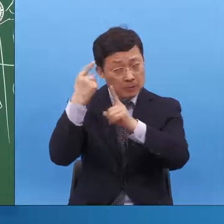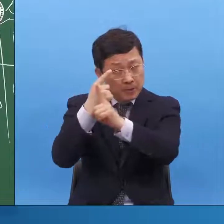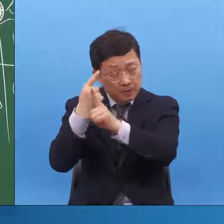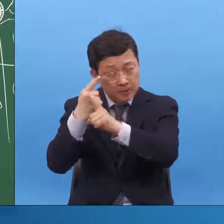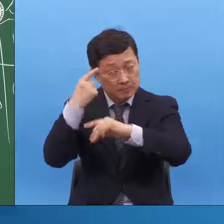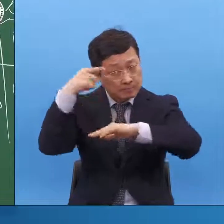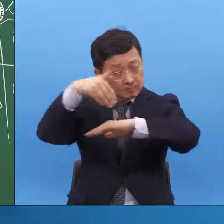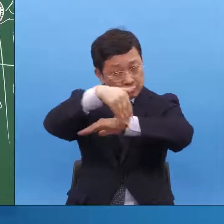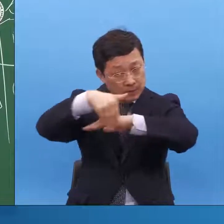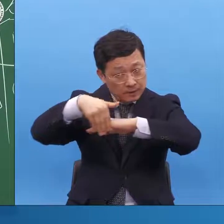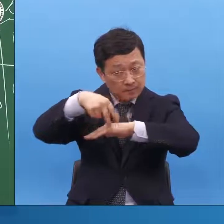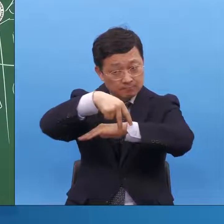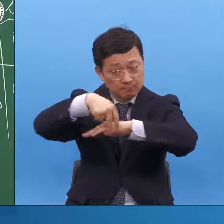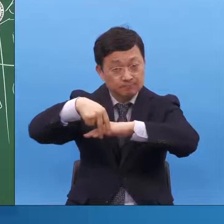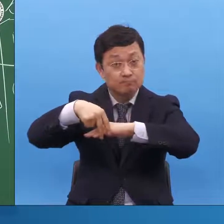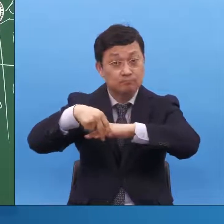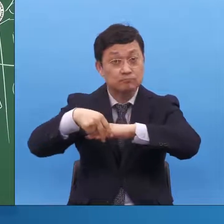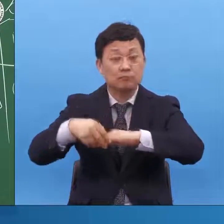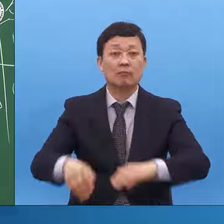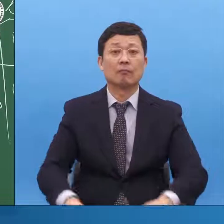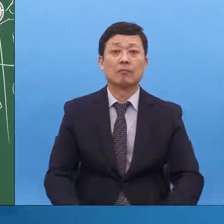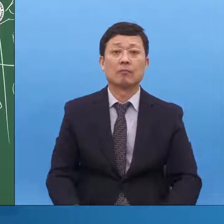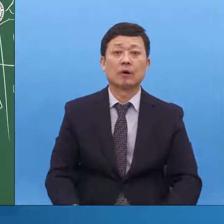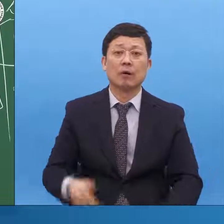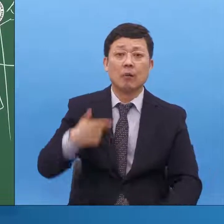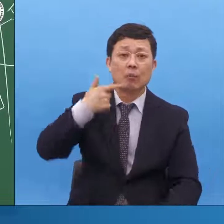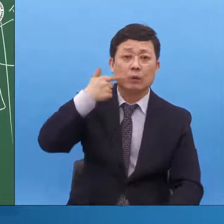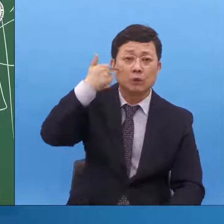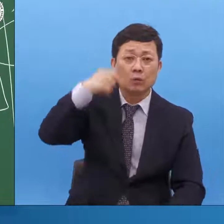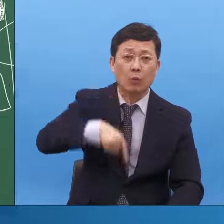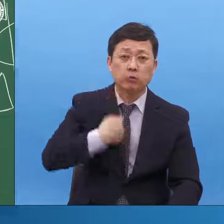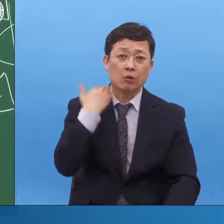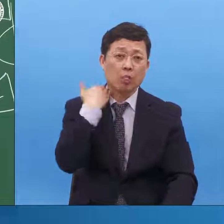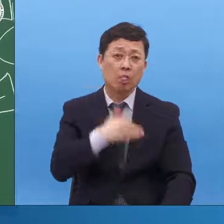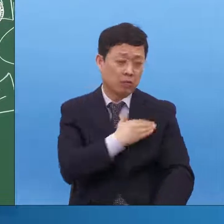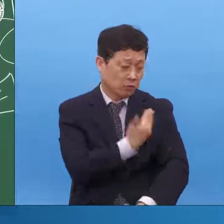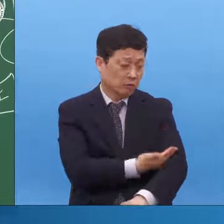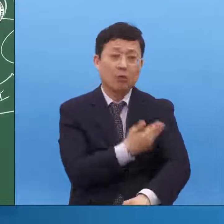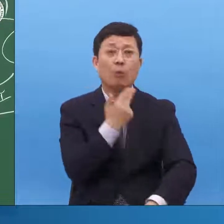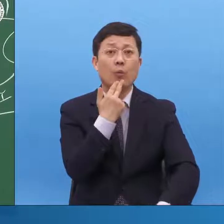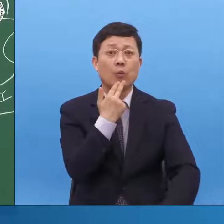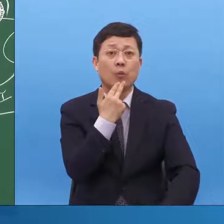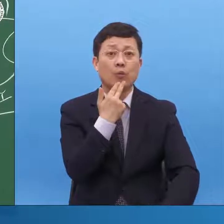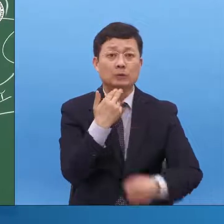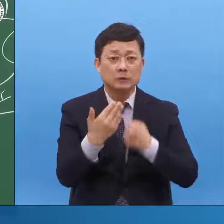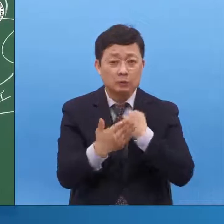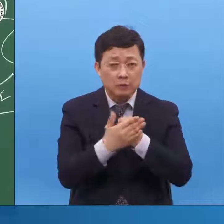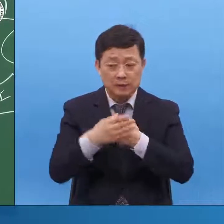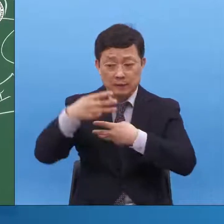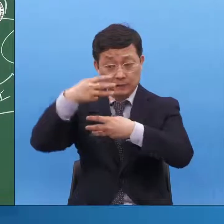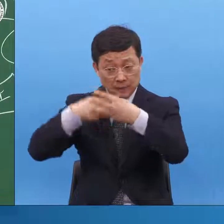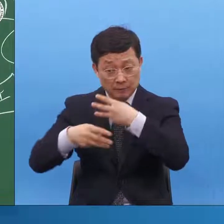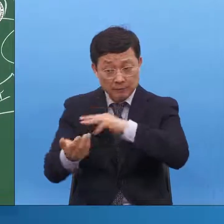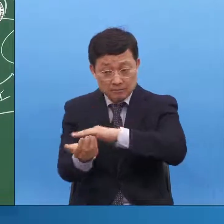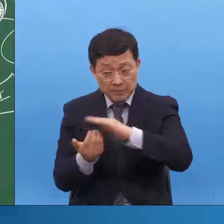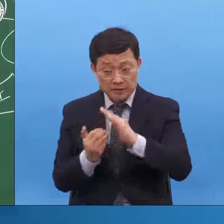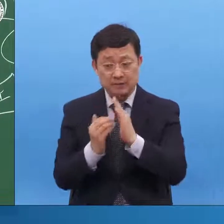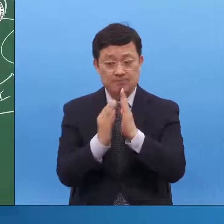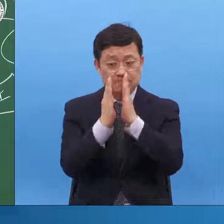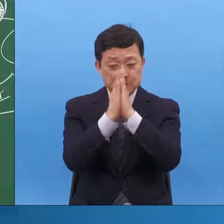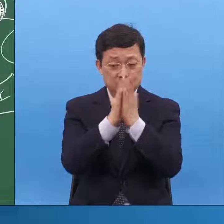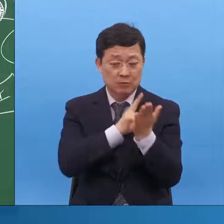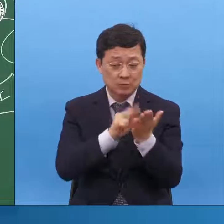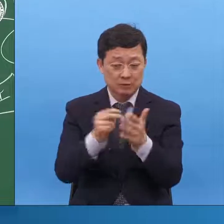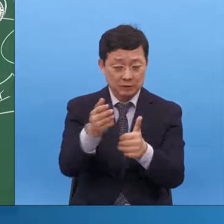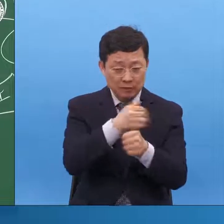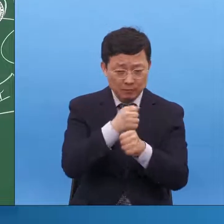목사님들이 대교구를 만들 수가 없잖아요. And pastors, you can't make this great parish. 그걸 여러분이 세팅해놓고 기도하기 시작하면